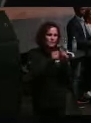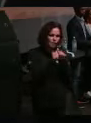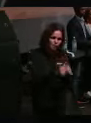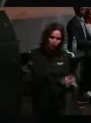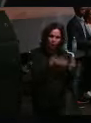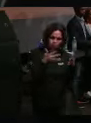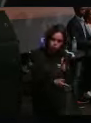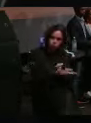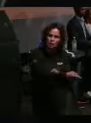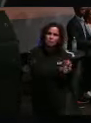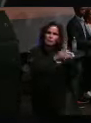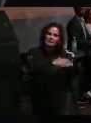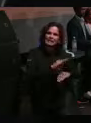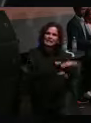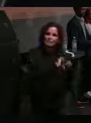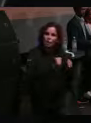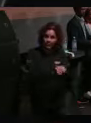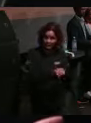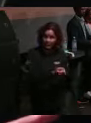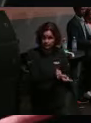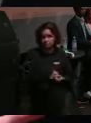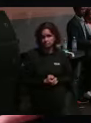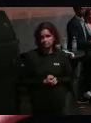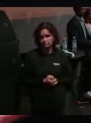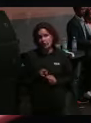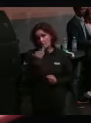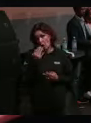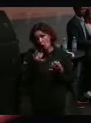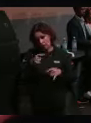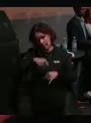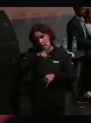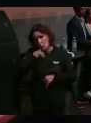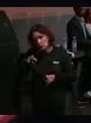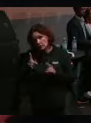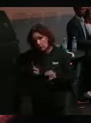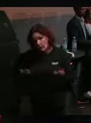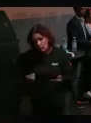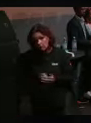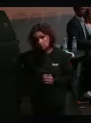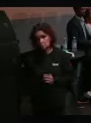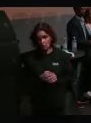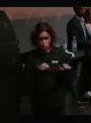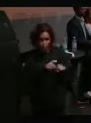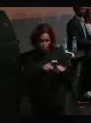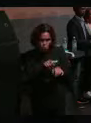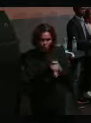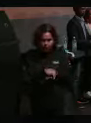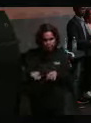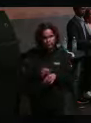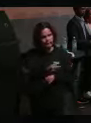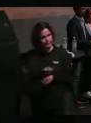baserte man politikken sin på det. Det en god løsning I Norge, at man lar kommunene på en måte